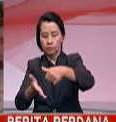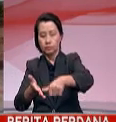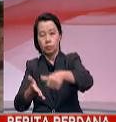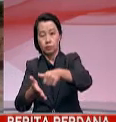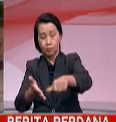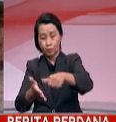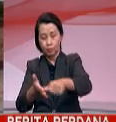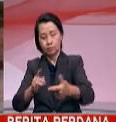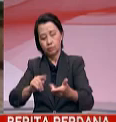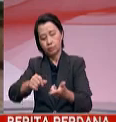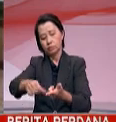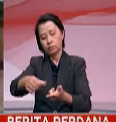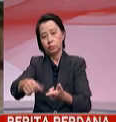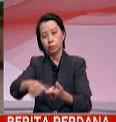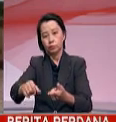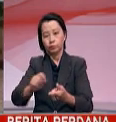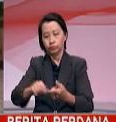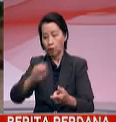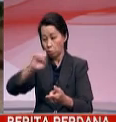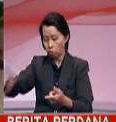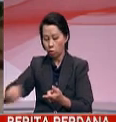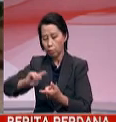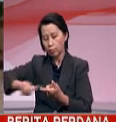pilihan raya menggunakan berus pakai buang.